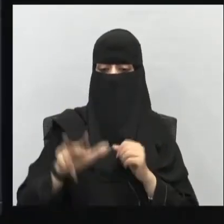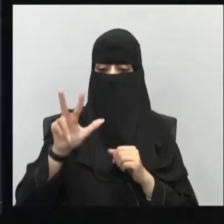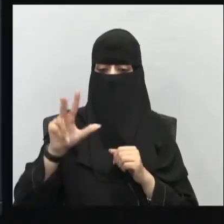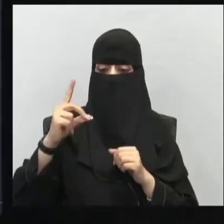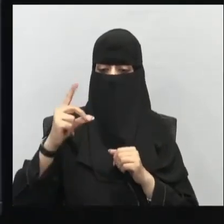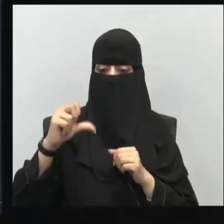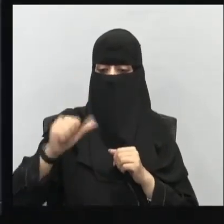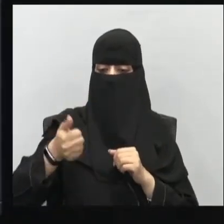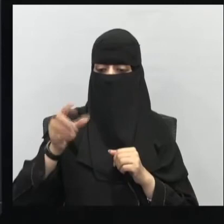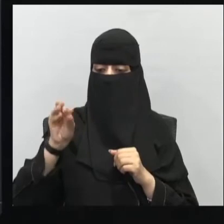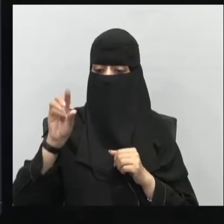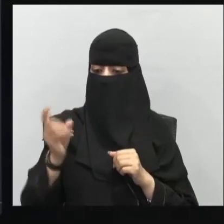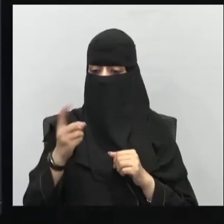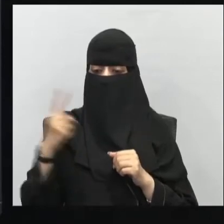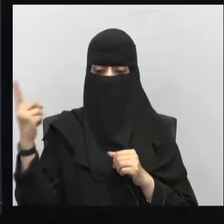بالظواهر الصوتية؟